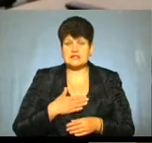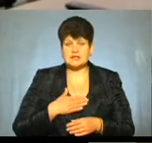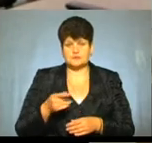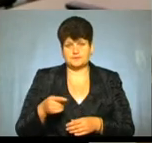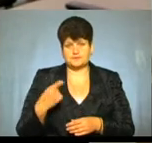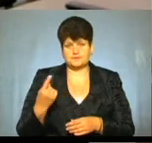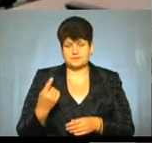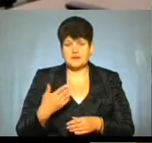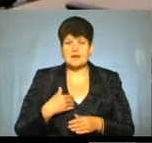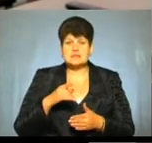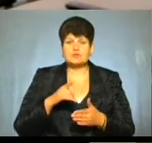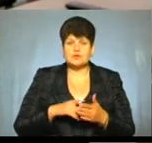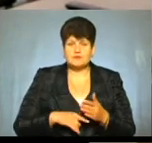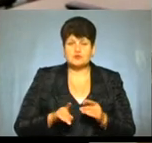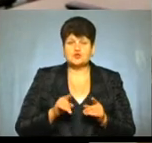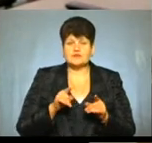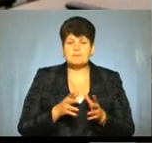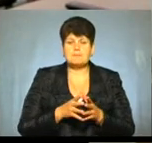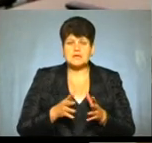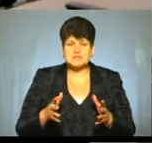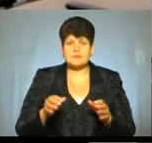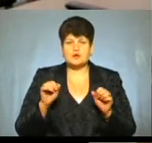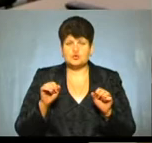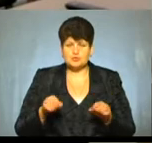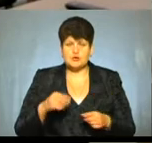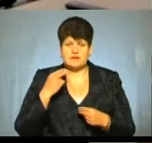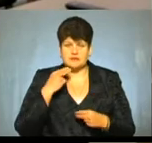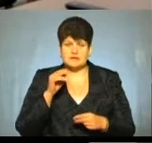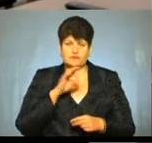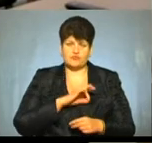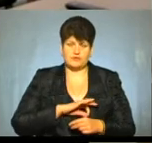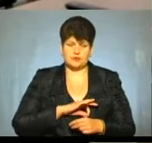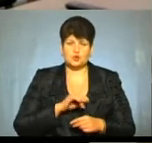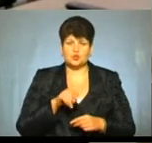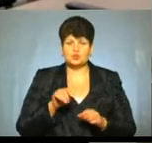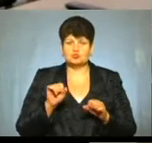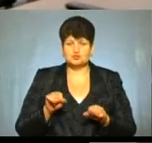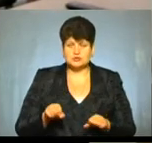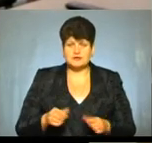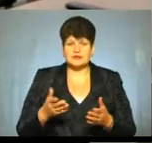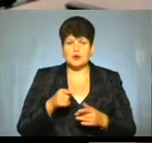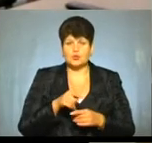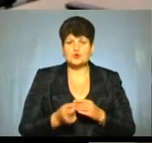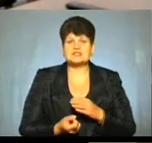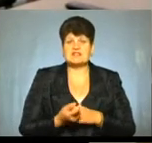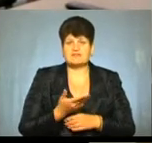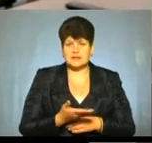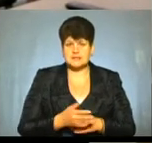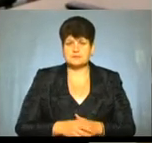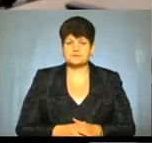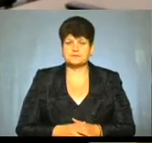нашого Тернопілля. І я сподіваюся, що він максимально зможе ефективно використати ту можливість, яка в нього